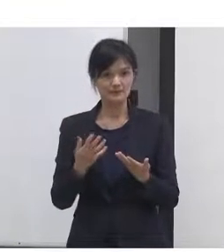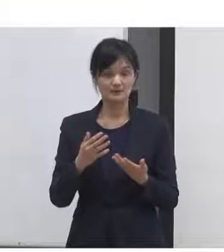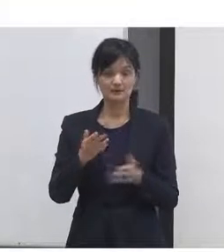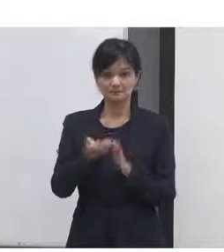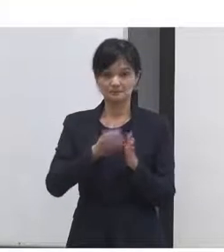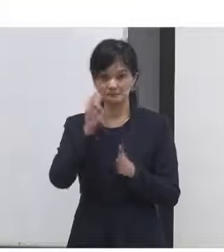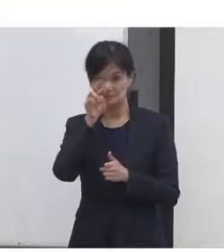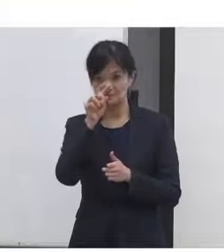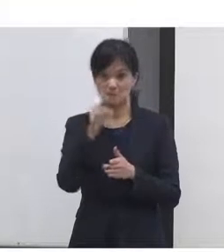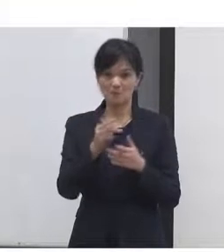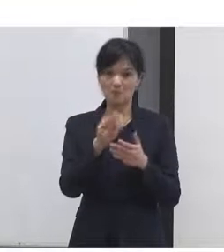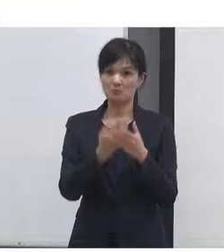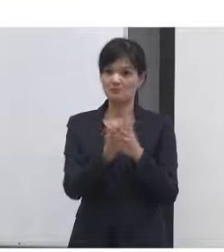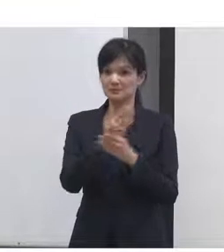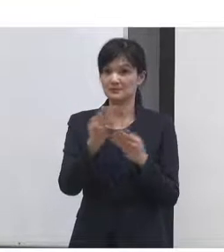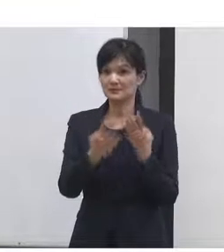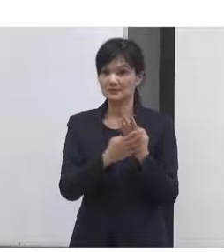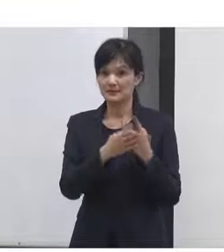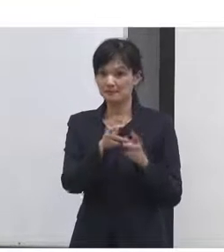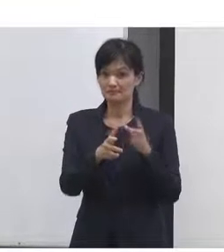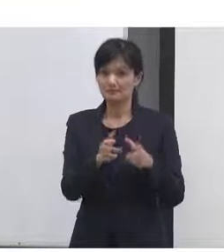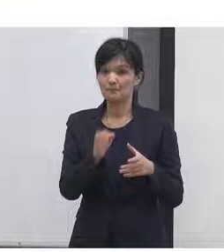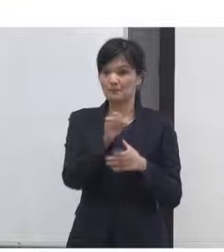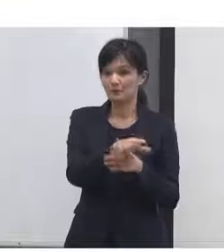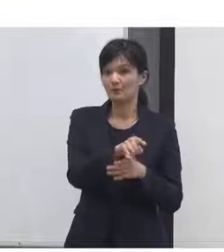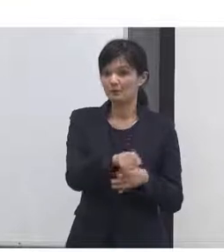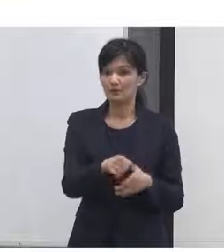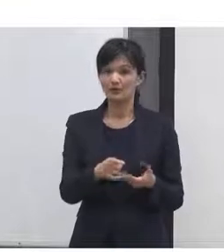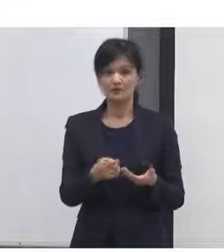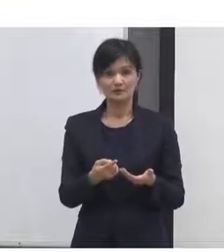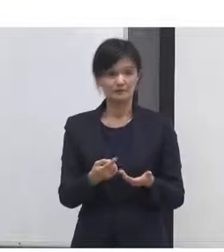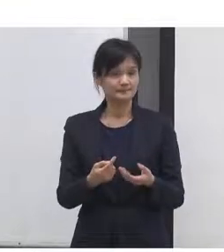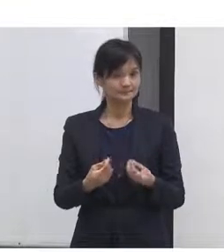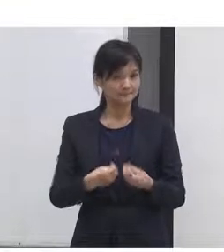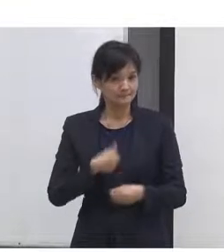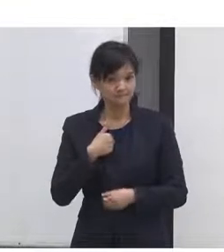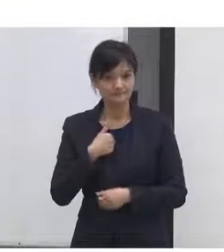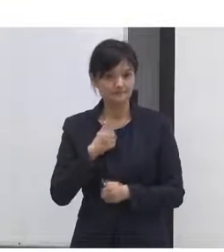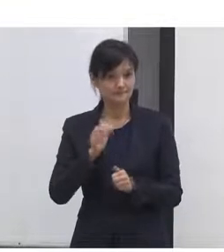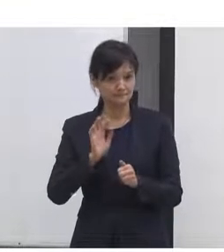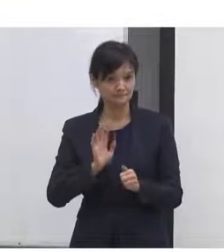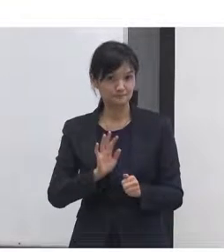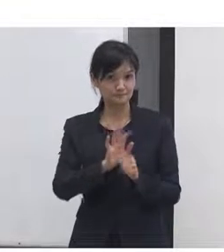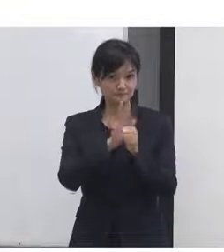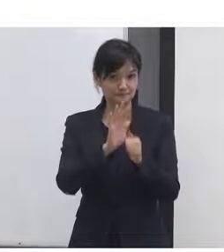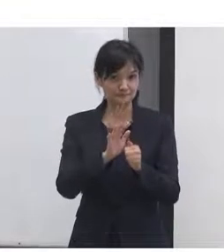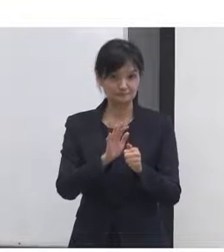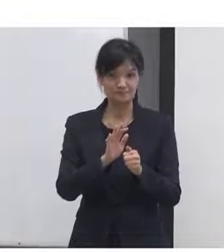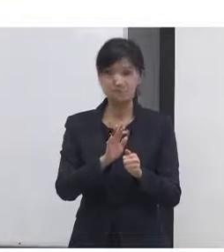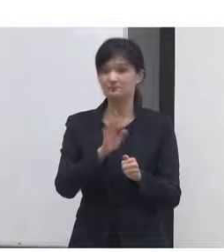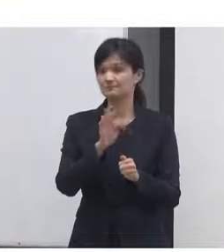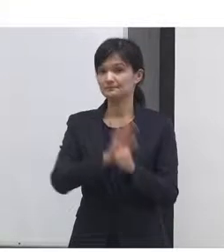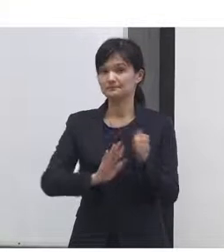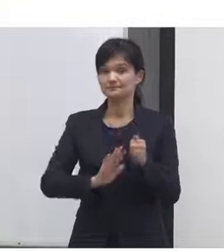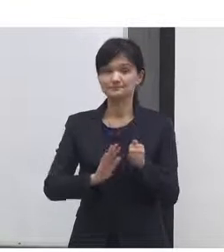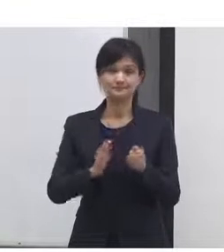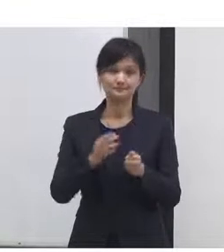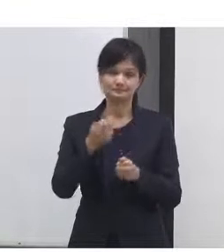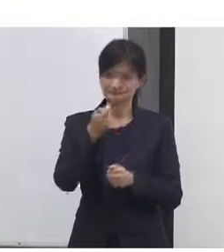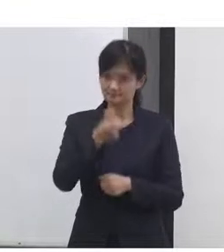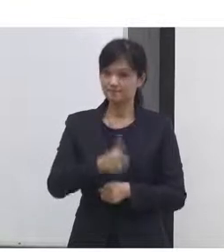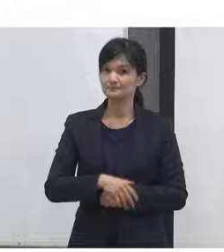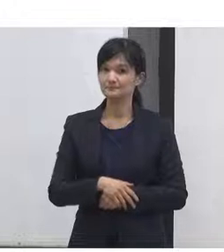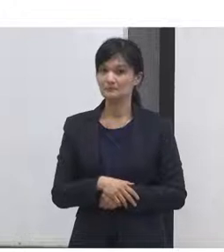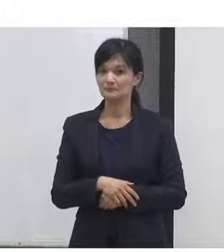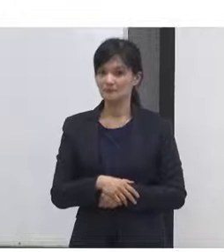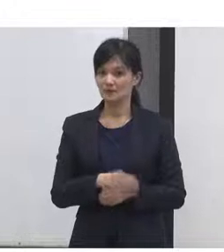业的投资，可能就是只能跟投，有时候反而没有办法强而有力对产业的发展产生影响，甚至会错失某一些就